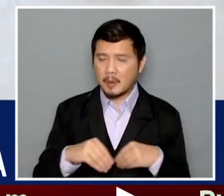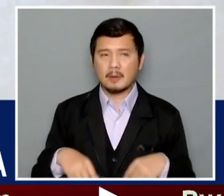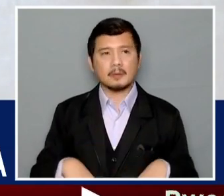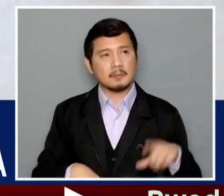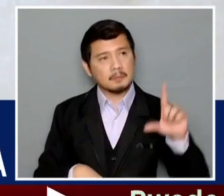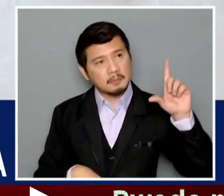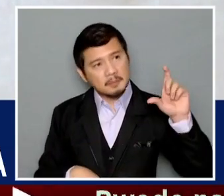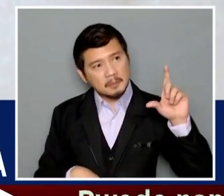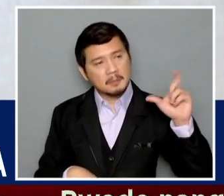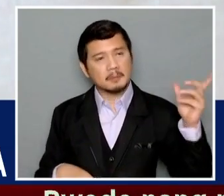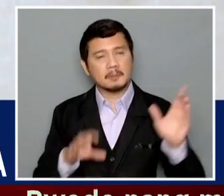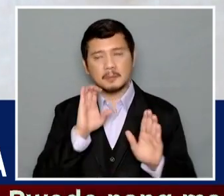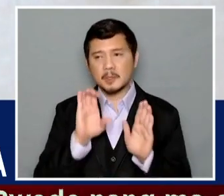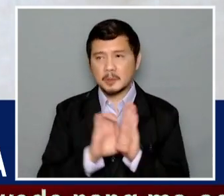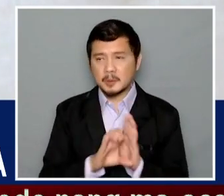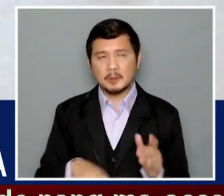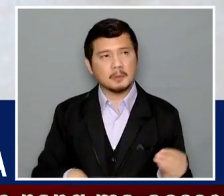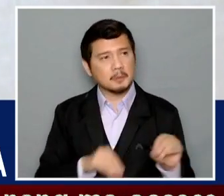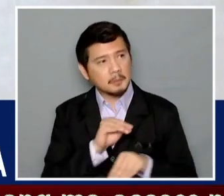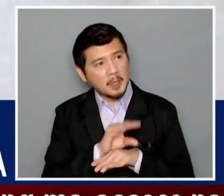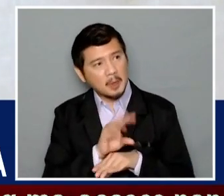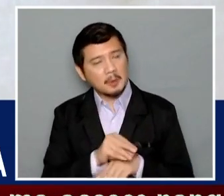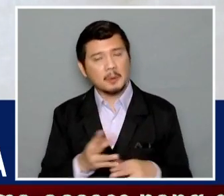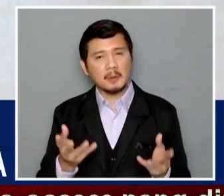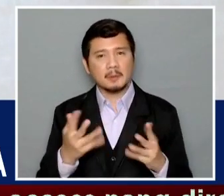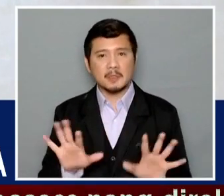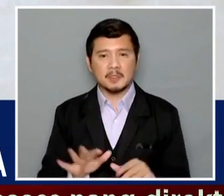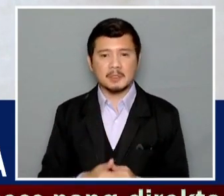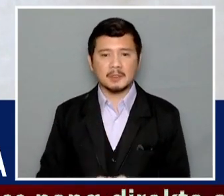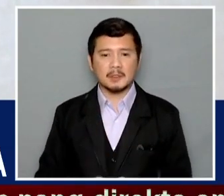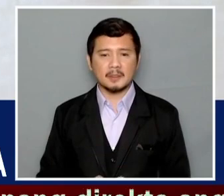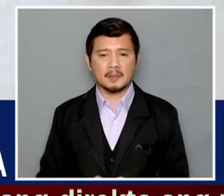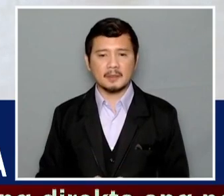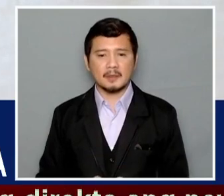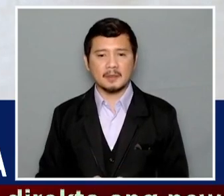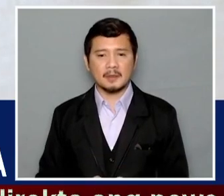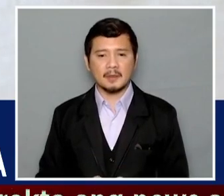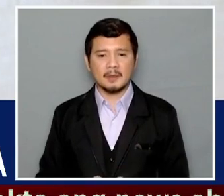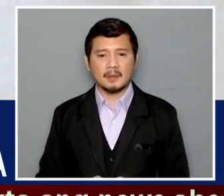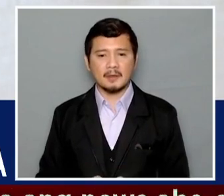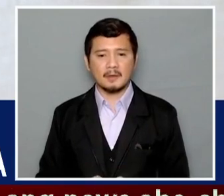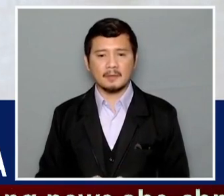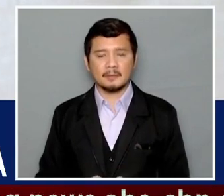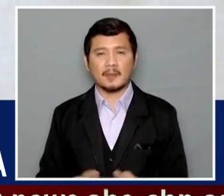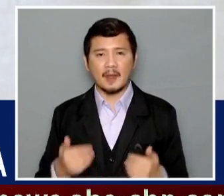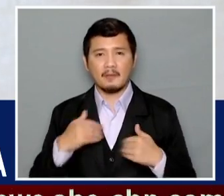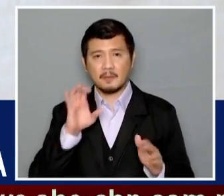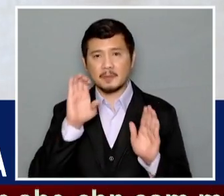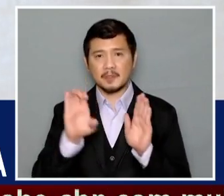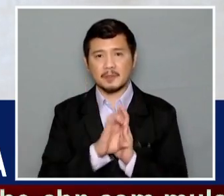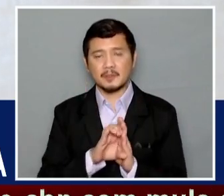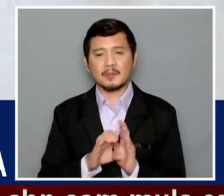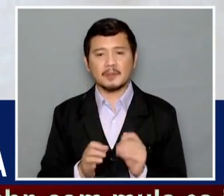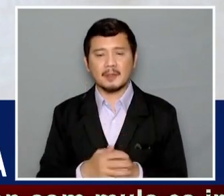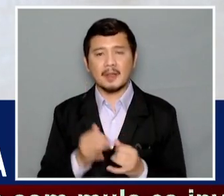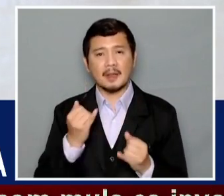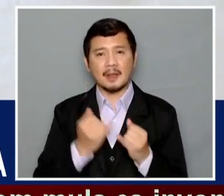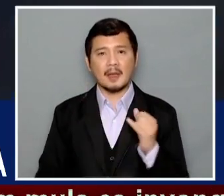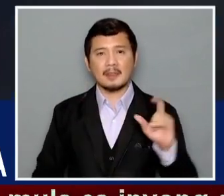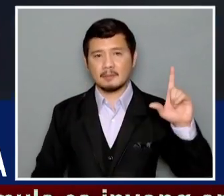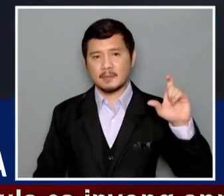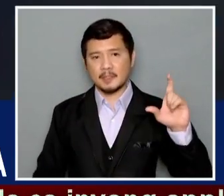tayo, selfie. Yun. Then, pag-selfie pa po kayo dati. Yeah, meron akong photo nun, selfie. Last na pala